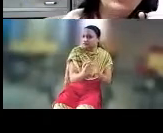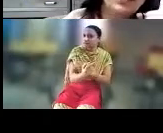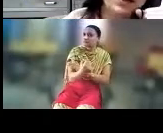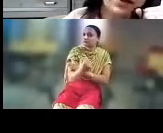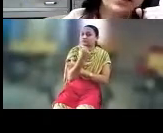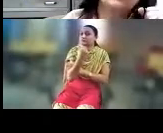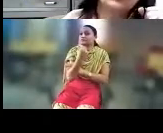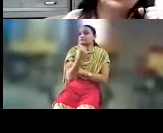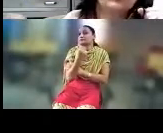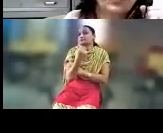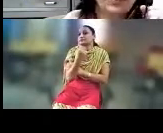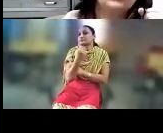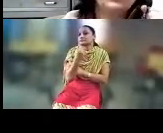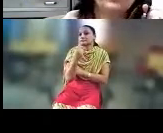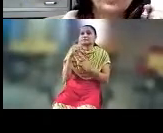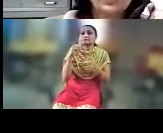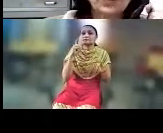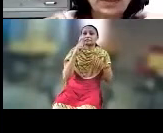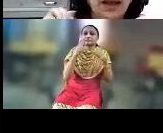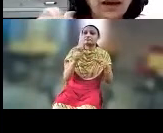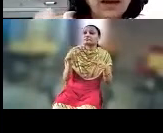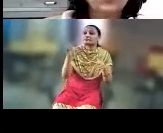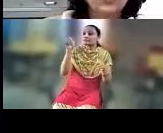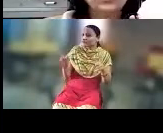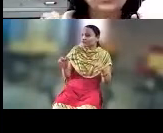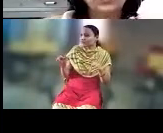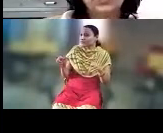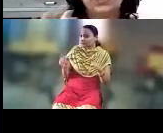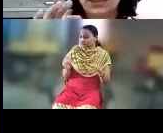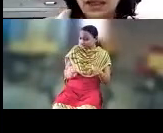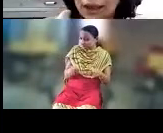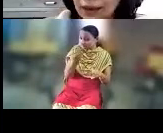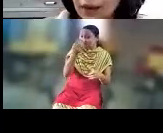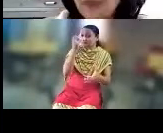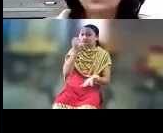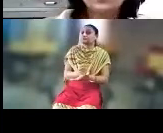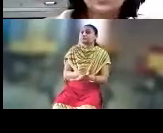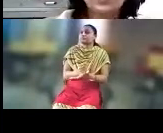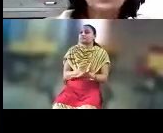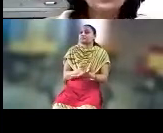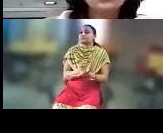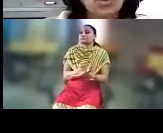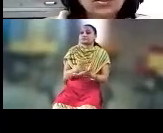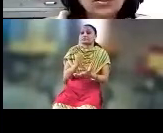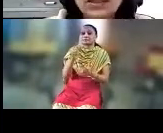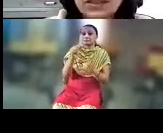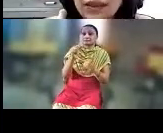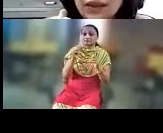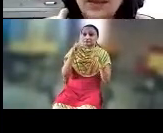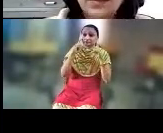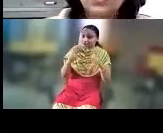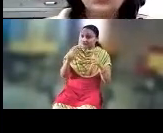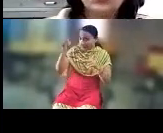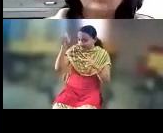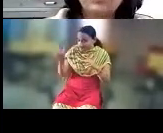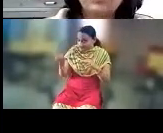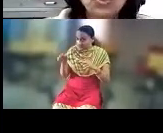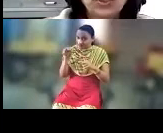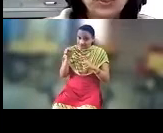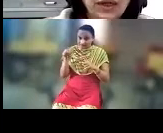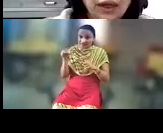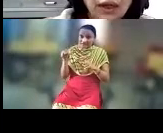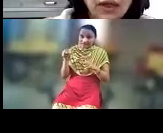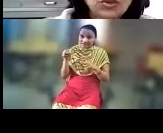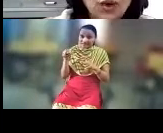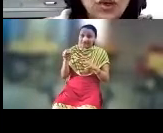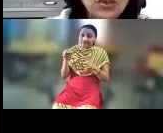ये हमें caregivers में बढ़ानी है कि caregivers ये ध्यान दे सकें कि कौन सी स्थितियां हैं जिसमें बच्चे